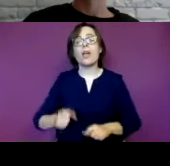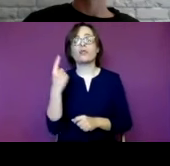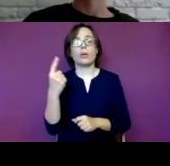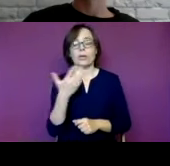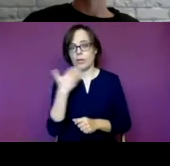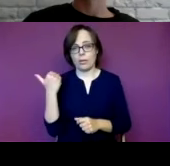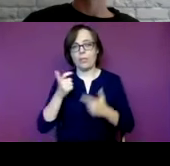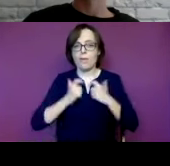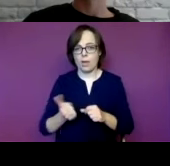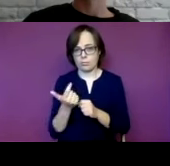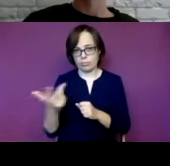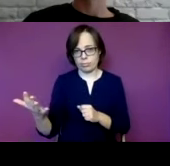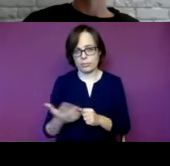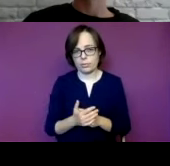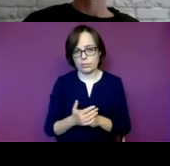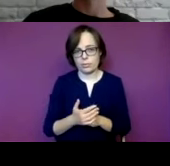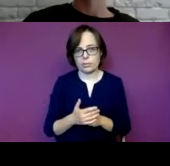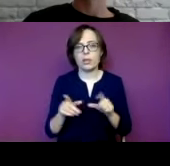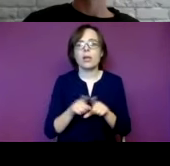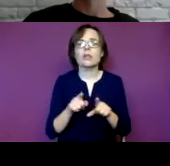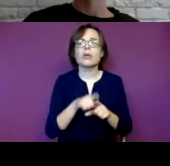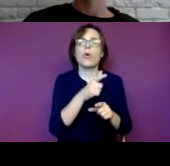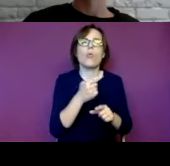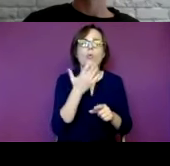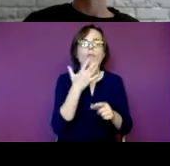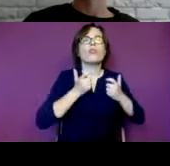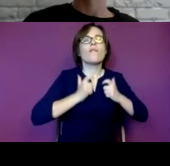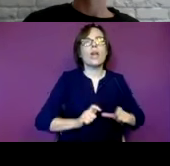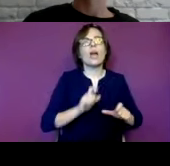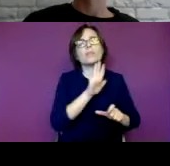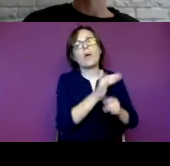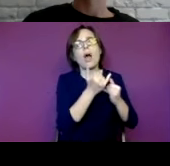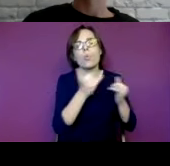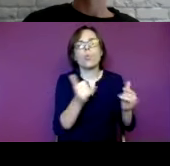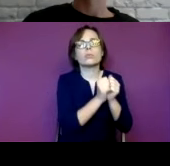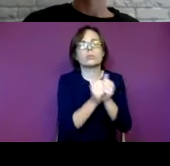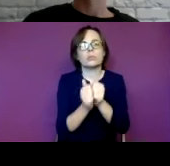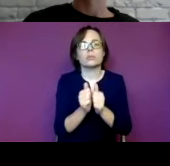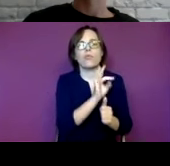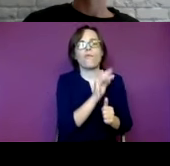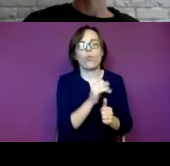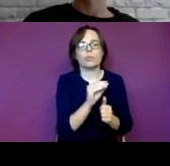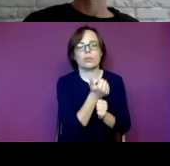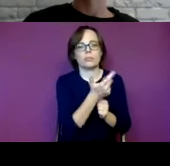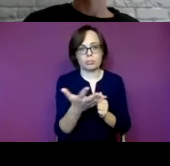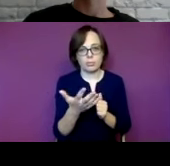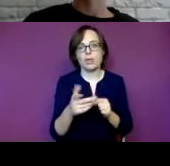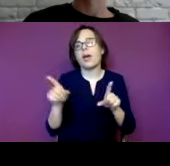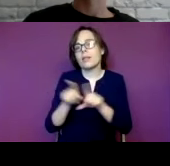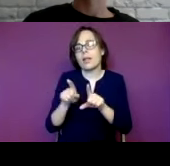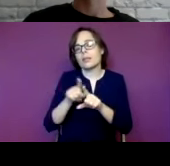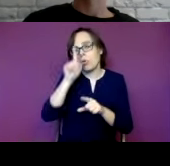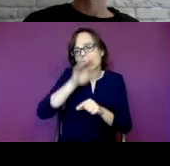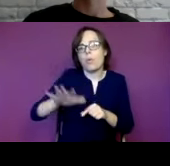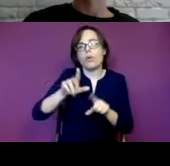wsi, się pytamy, co to znaczy ta wielofunkcyjność, to powinniśmy zapytać się, prawda, właściwie w kategoriach społecznych, co to znaczy wielofunkcyjność. A